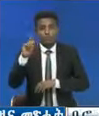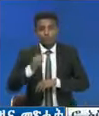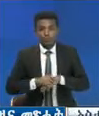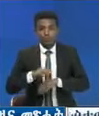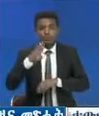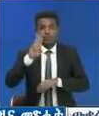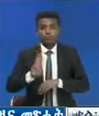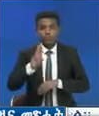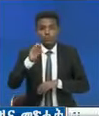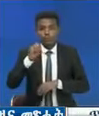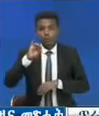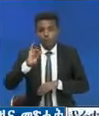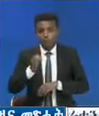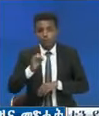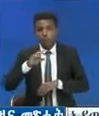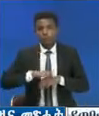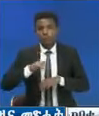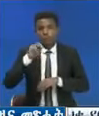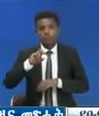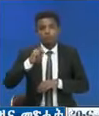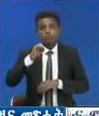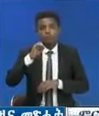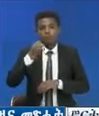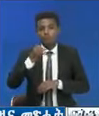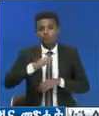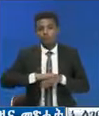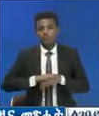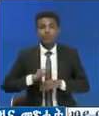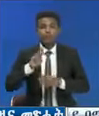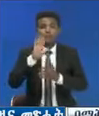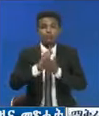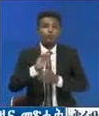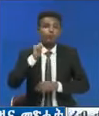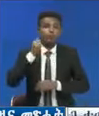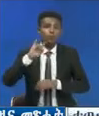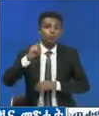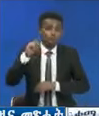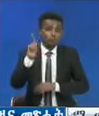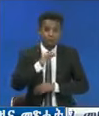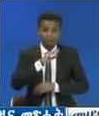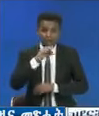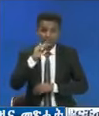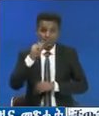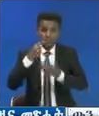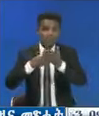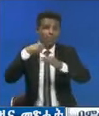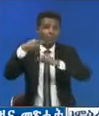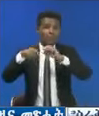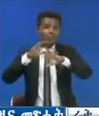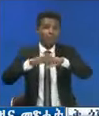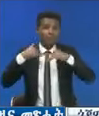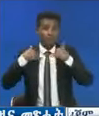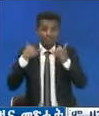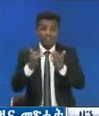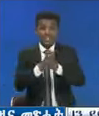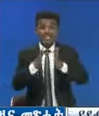ወሎ፣ ኦሮሚያ ብሔረሰብ ዞንና የሰሜን ሸዋ። እዚህ አካባቢ ነው ባለፈው ማመት ተከስቶ የነበረ፣ አሁን ግን ይሰፋል